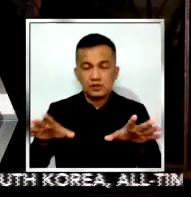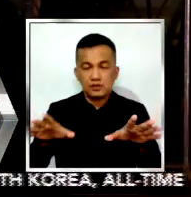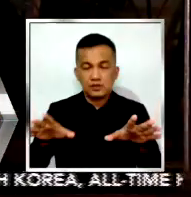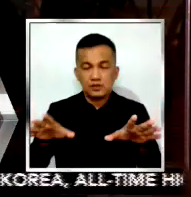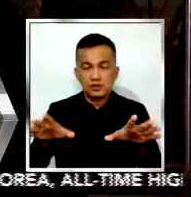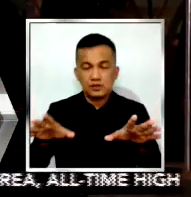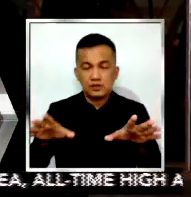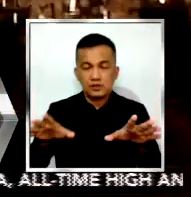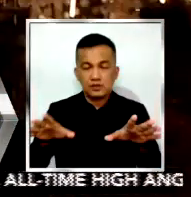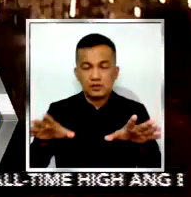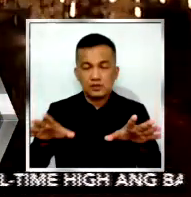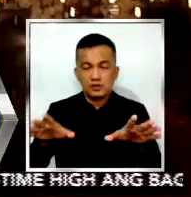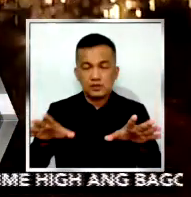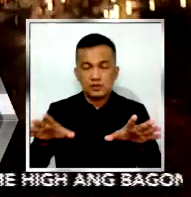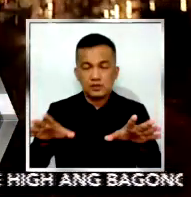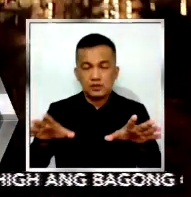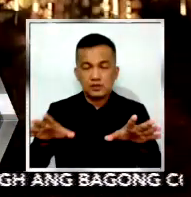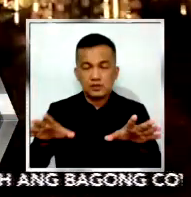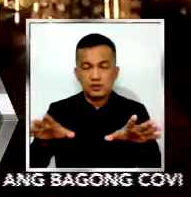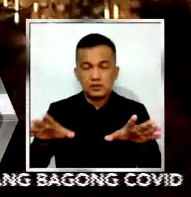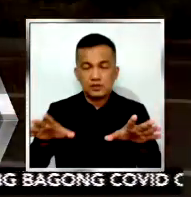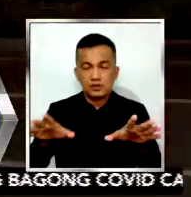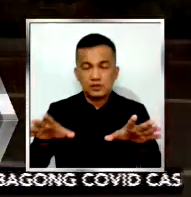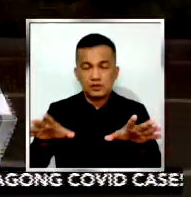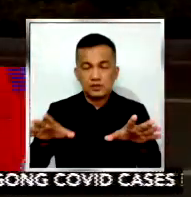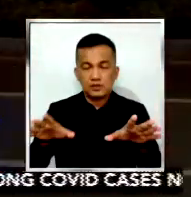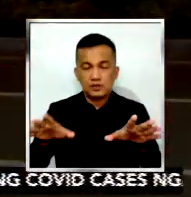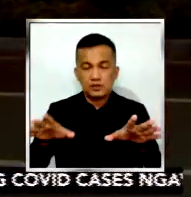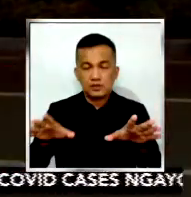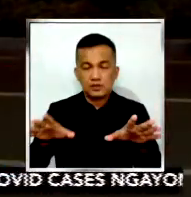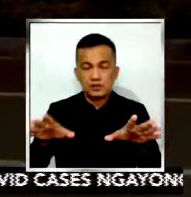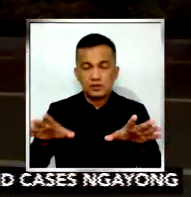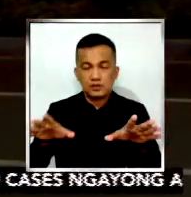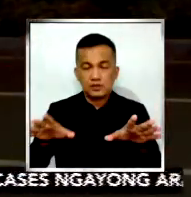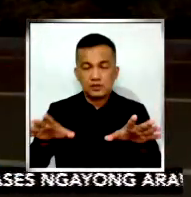sa pagsunod ng mga tao sa health protocol sa mga pampublikong lugar.